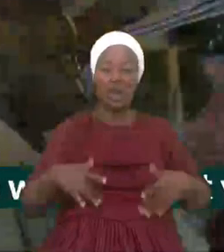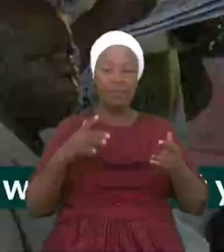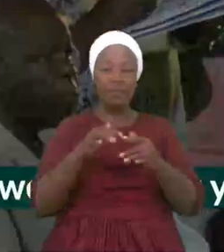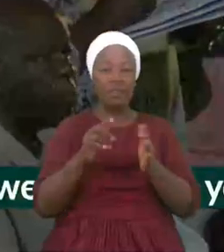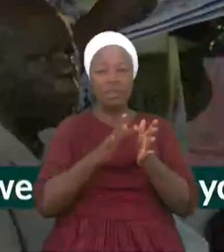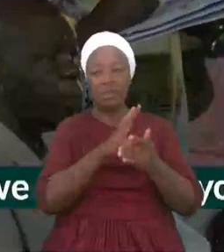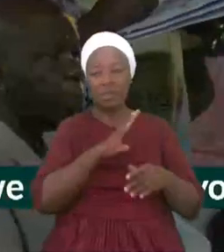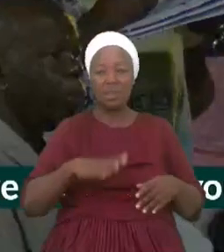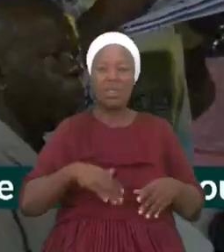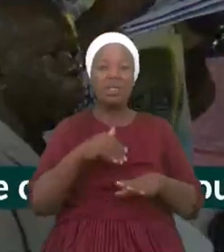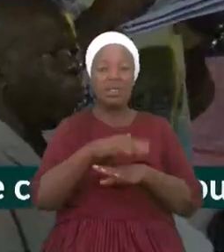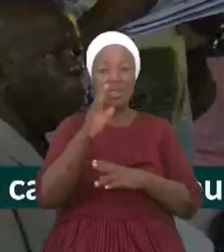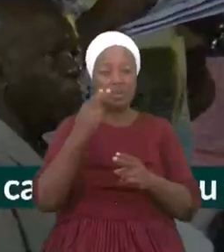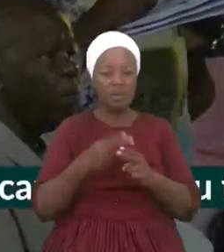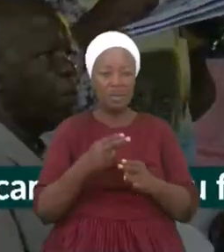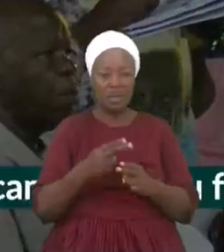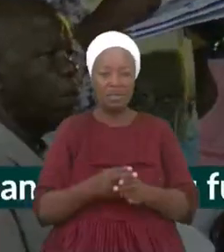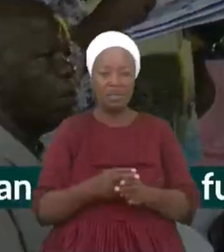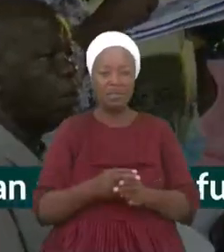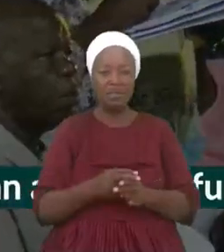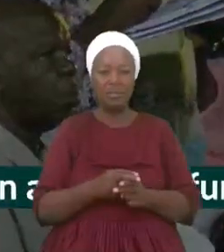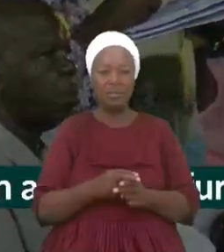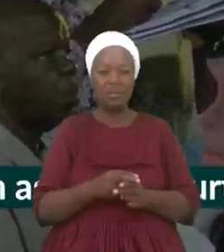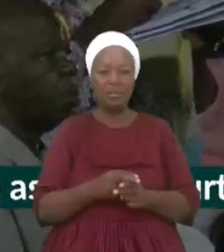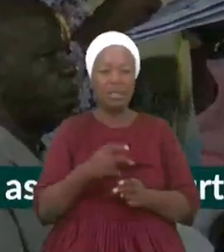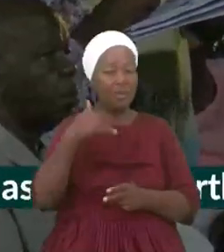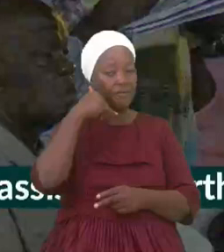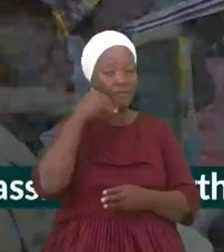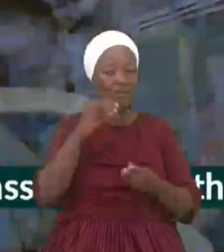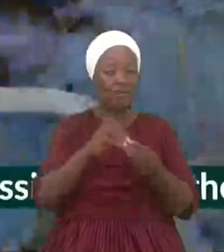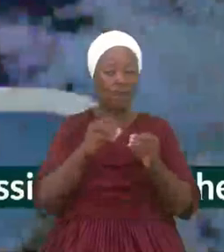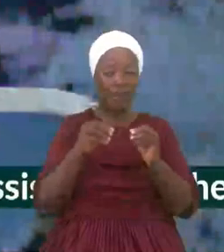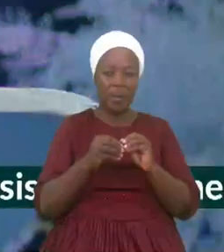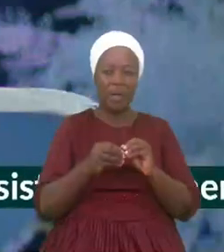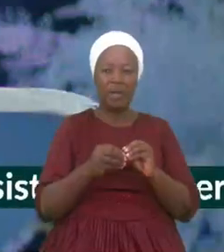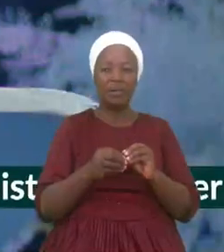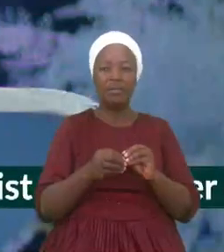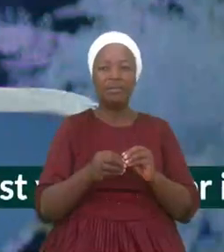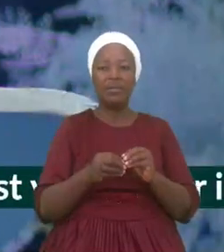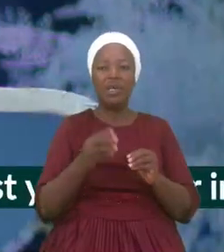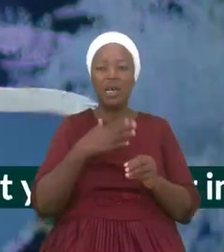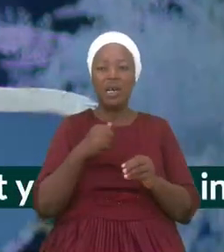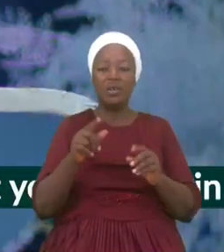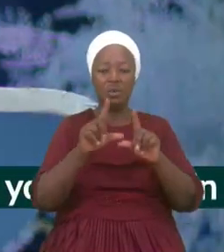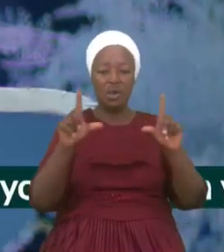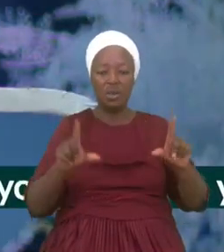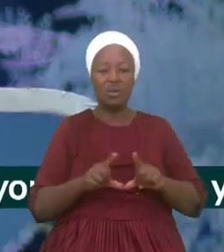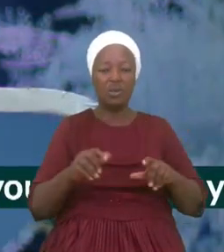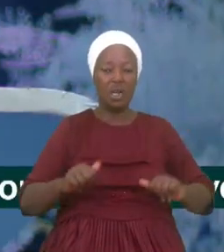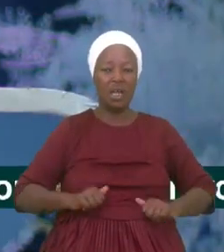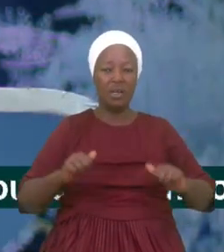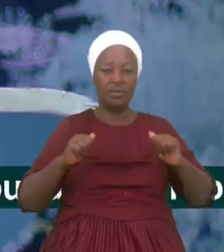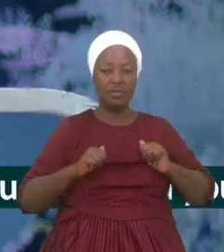si vous êtes à la radio ou à la télé vous venez de donner votre Seigneur envoyez-nous votre nom